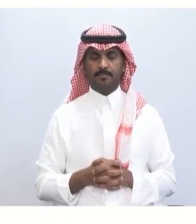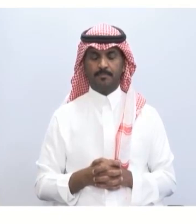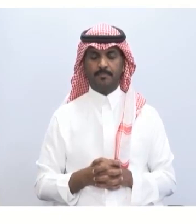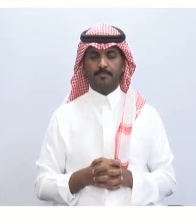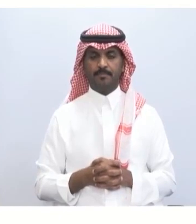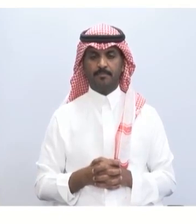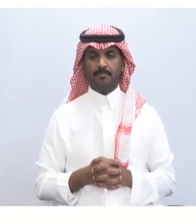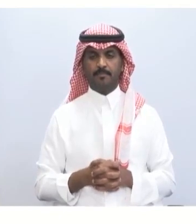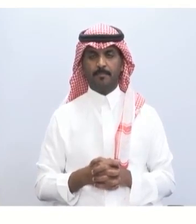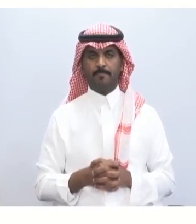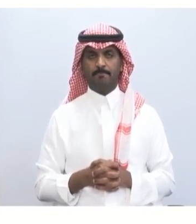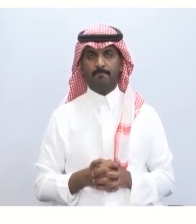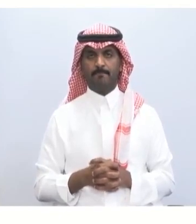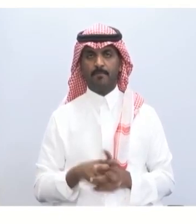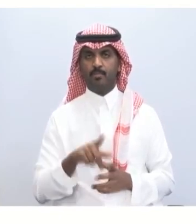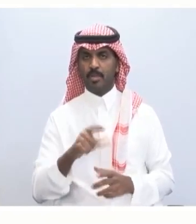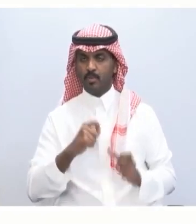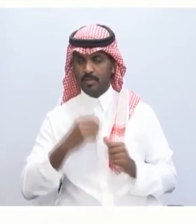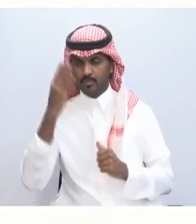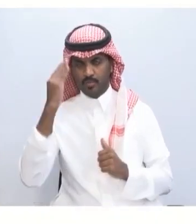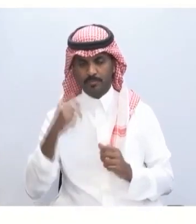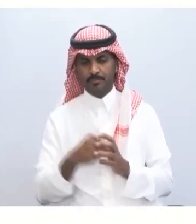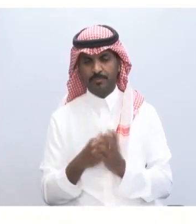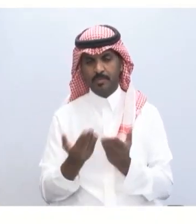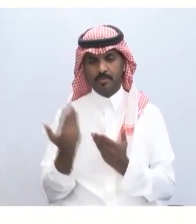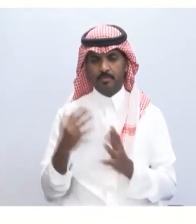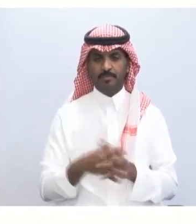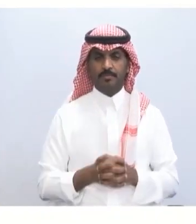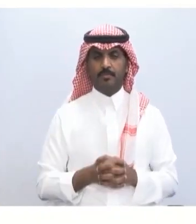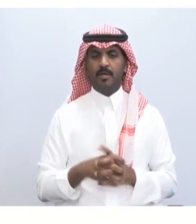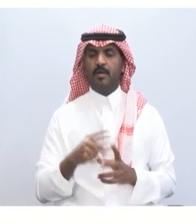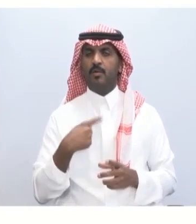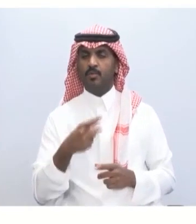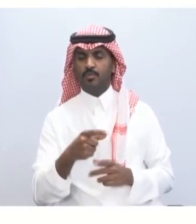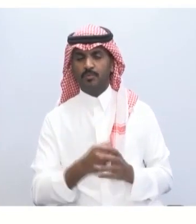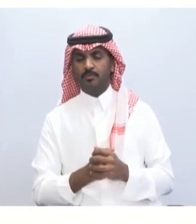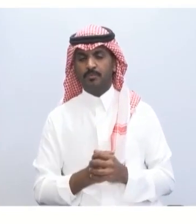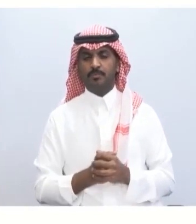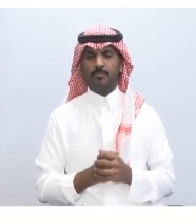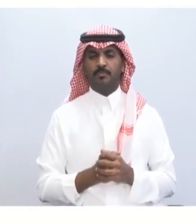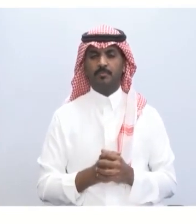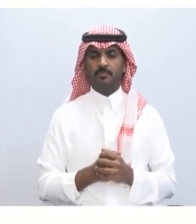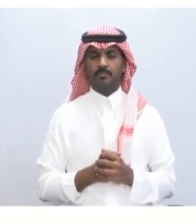الثاني ابنائي وبناتي الطلاب في الدرس السابق تعرفت انا وانتم